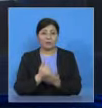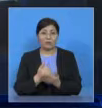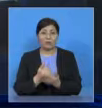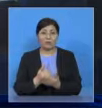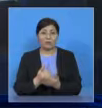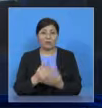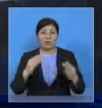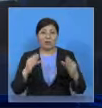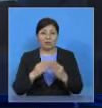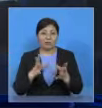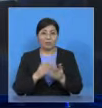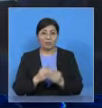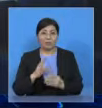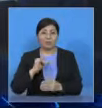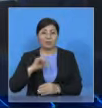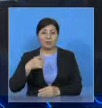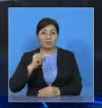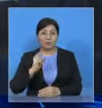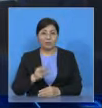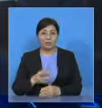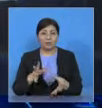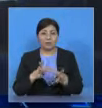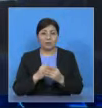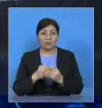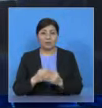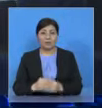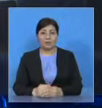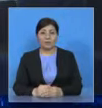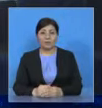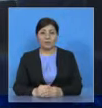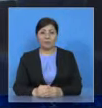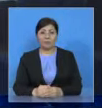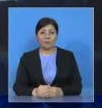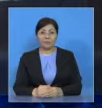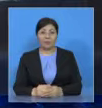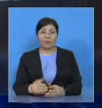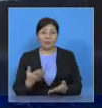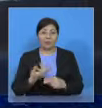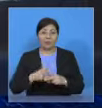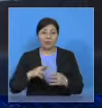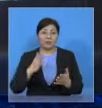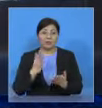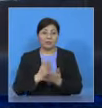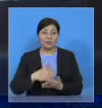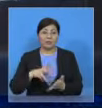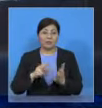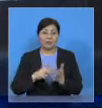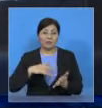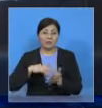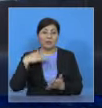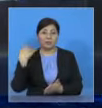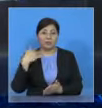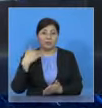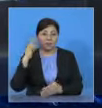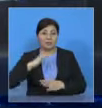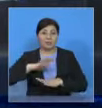с компанией «Сергек». Ну, наверное, все слышали, да, «Сергек»? Это в рекламе не нуждается, это в 8 городах Казахстана. Большой проект, порядка